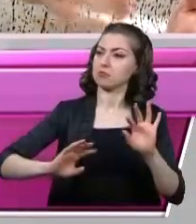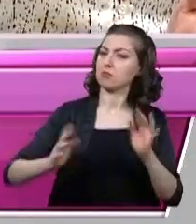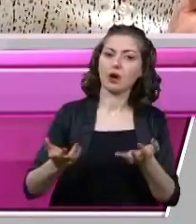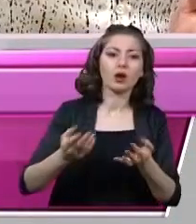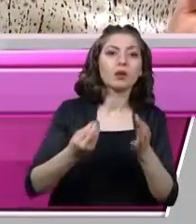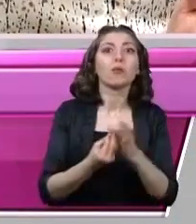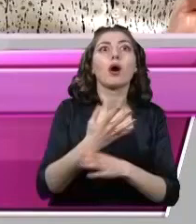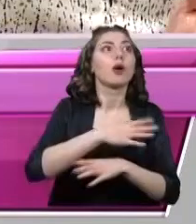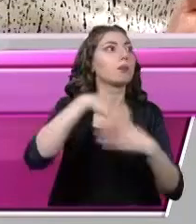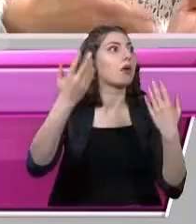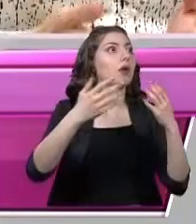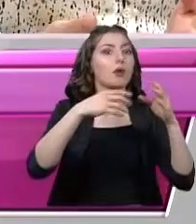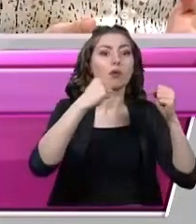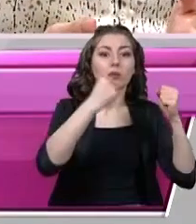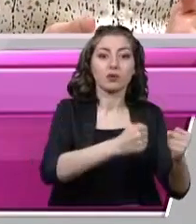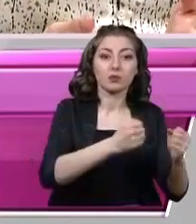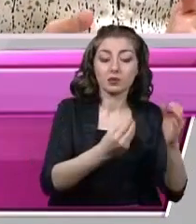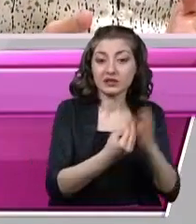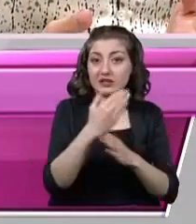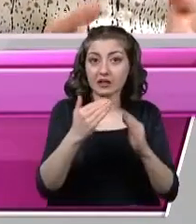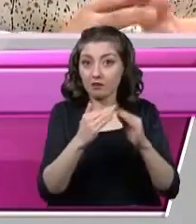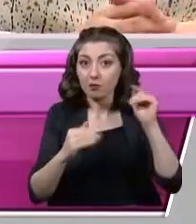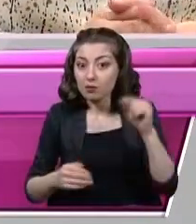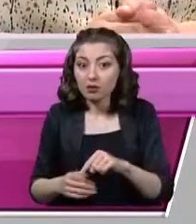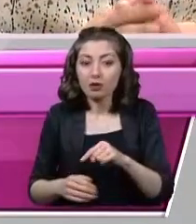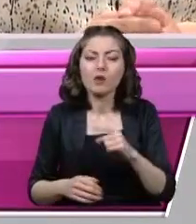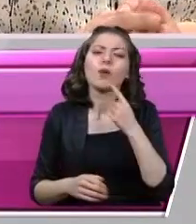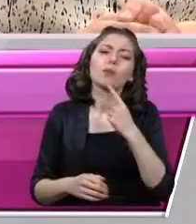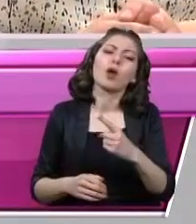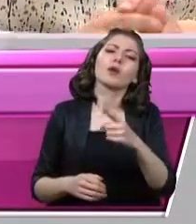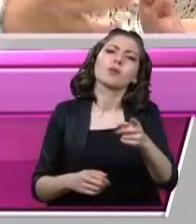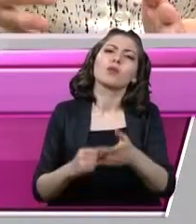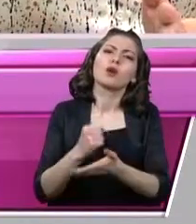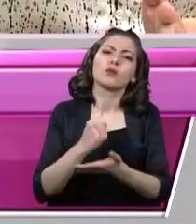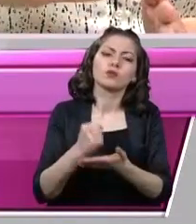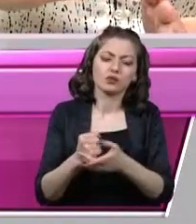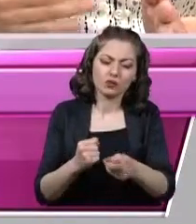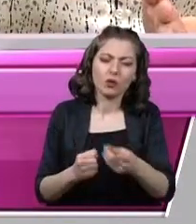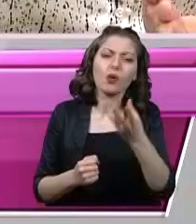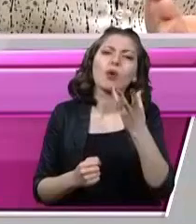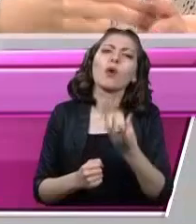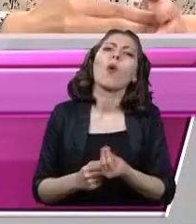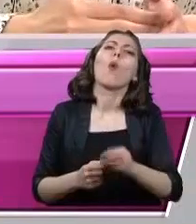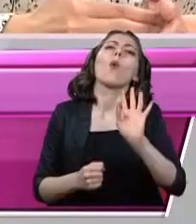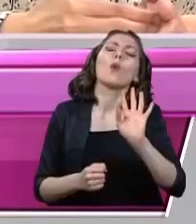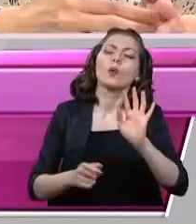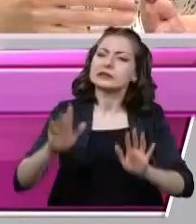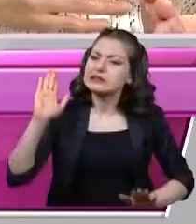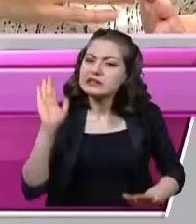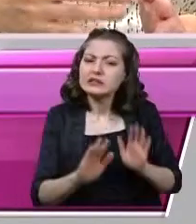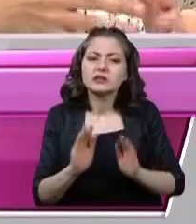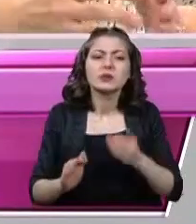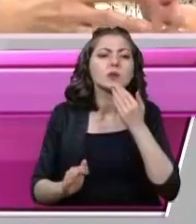sabaha kadar başka yerlerde kalıp sabah meyve geliyor dedi Hayır dedim o zaman dedi Şimdi birlikte Bunlar olmuyorsa sana bir şiddet